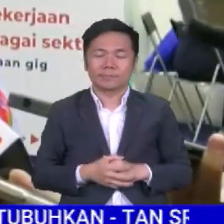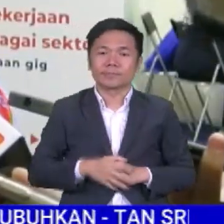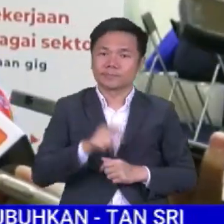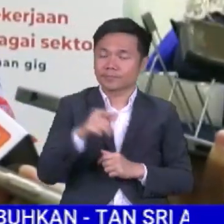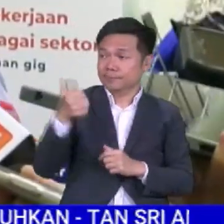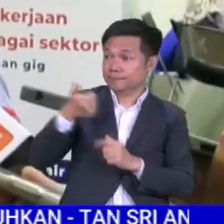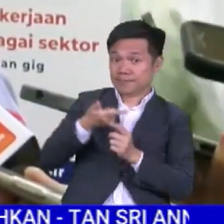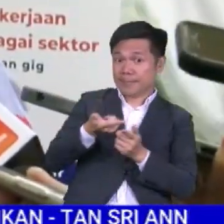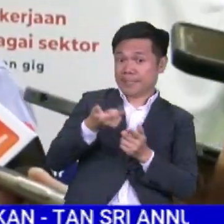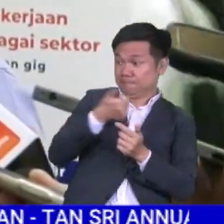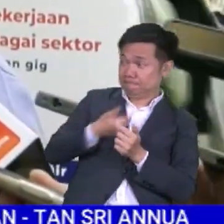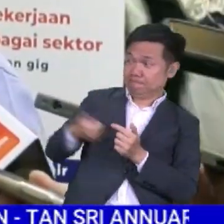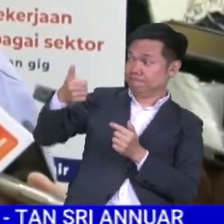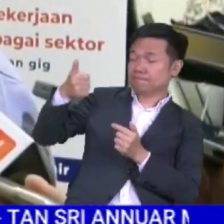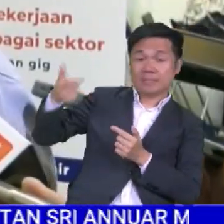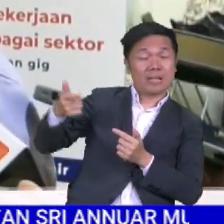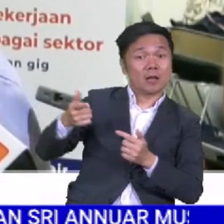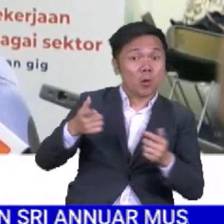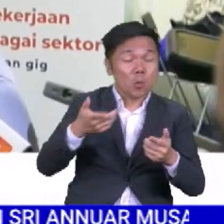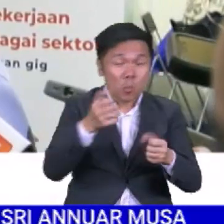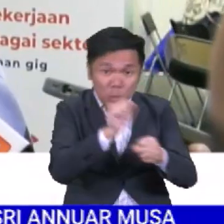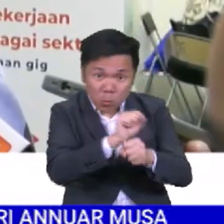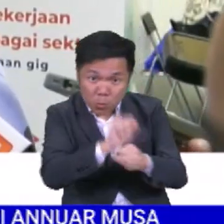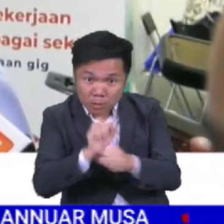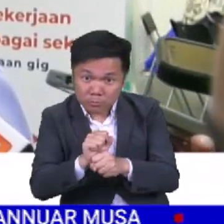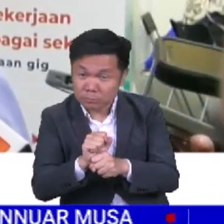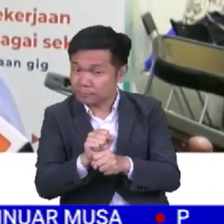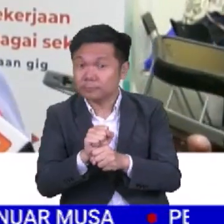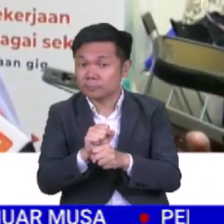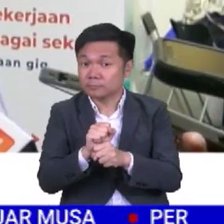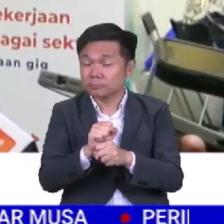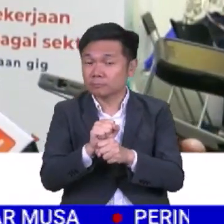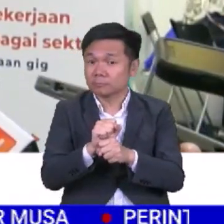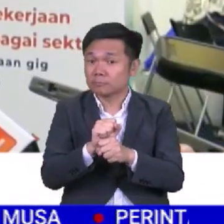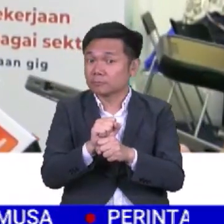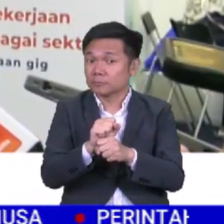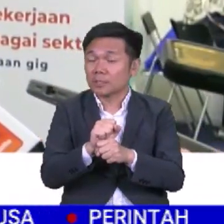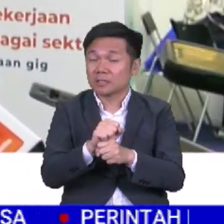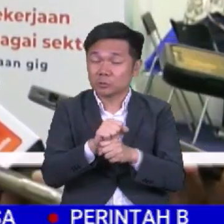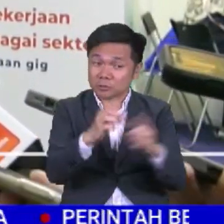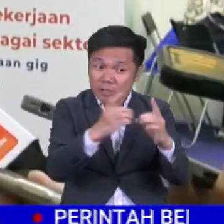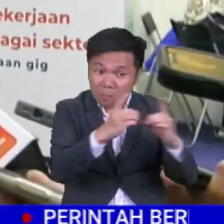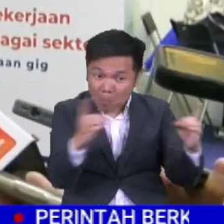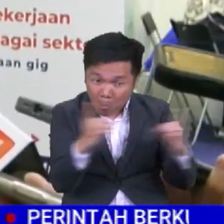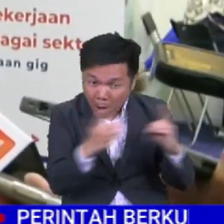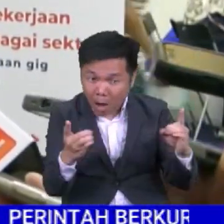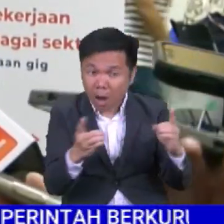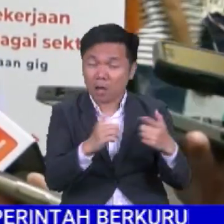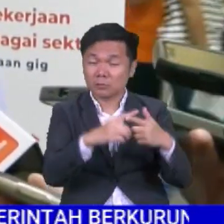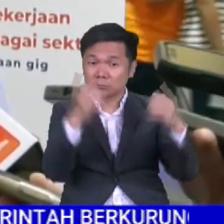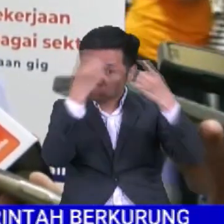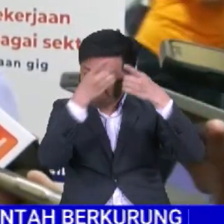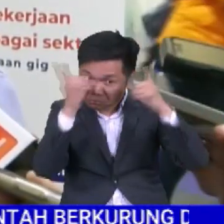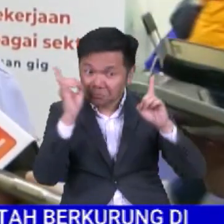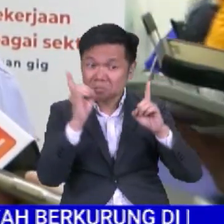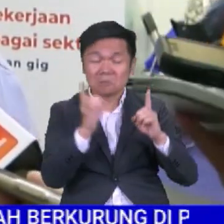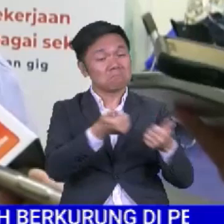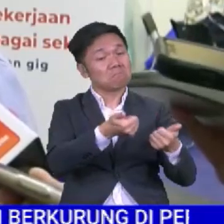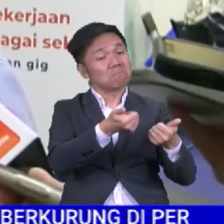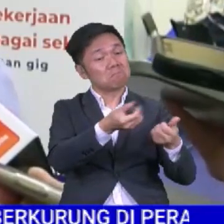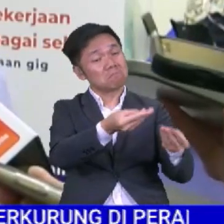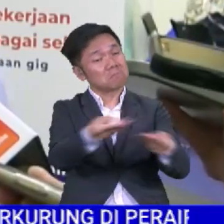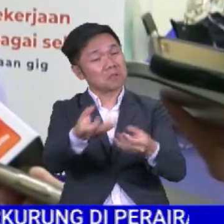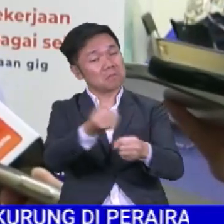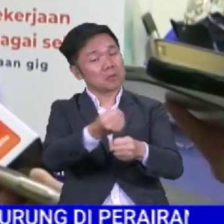Kerja yang ditawarkan bukan hanya ditawarkan kepada mereka-mereka yang ada diploma ataupun ijazah, ya. Kerja-kerja